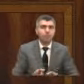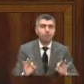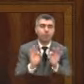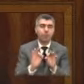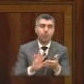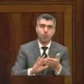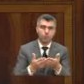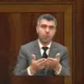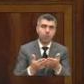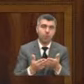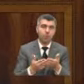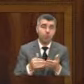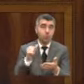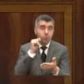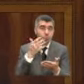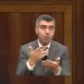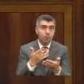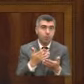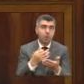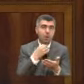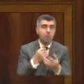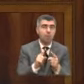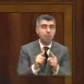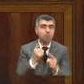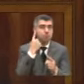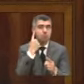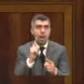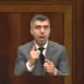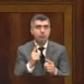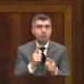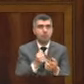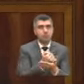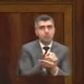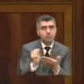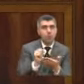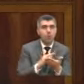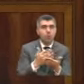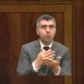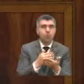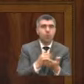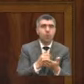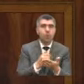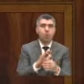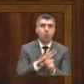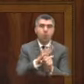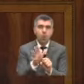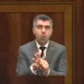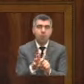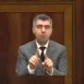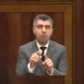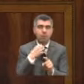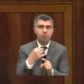نكذبوا ونقولوا انه هذا الشيء ما عطاش غادي نديروا ليه وغادي يتحيد وما يبقاش كورونا في المغرب وغادي مناصب الشغل ما